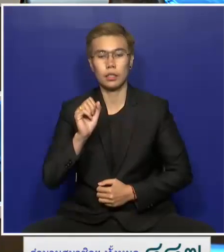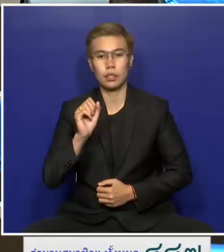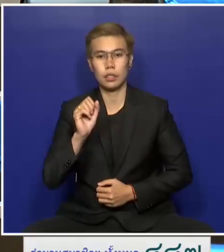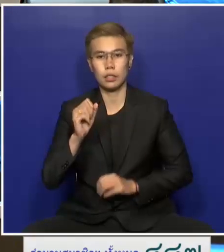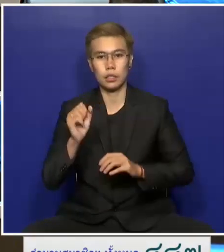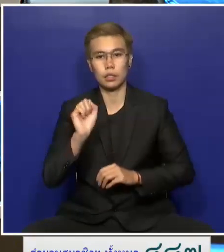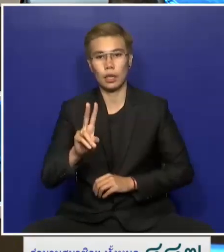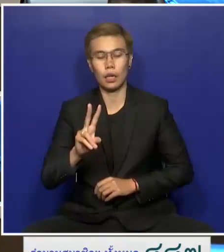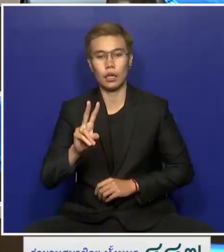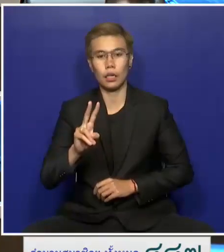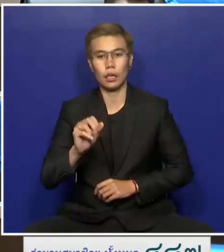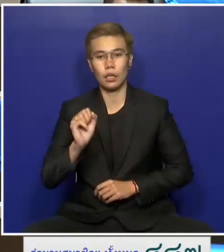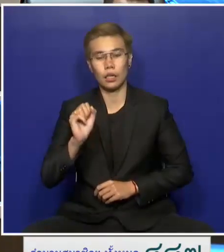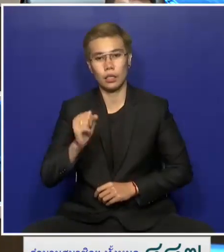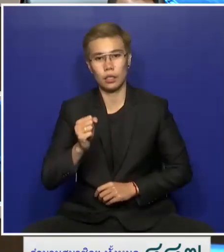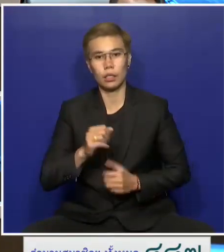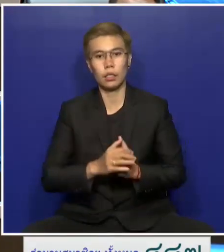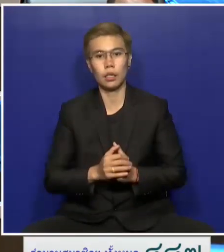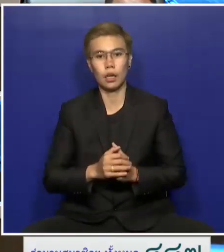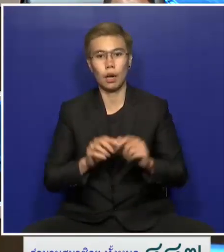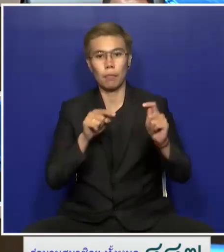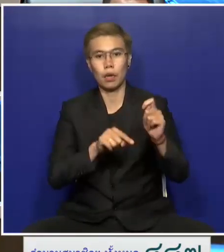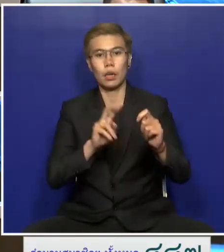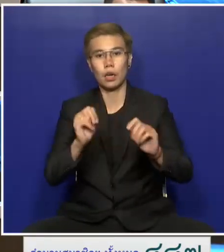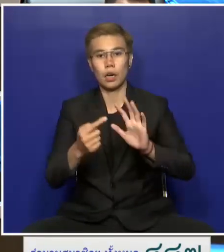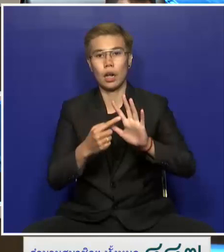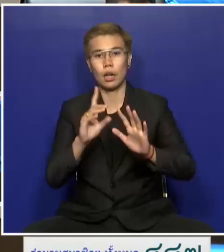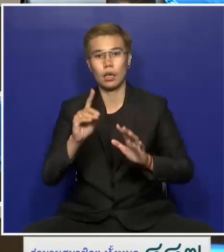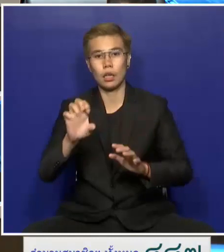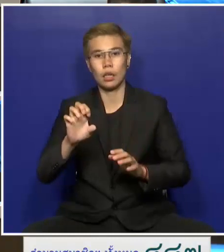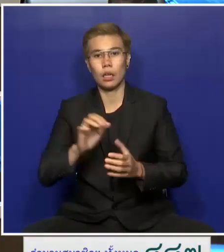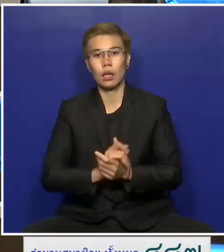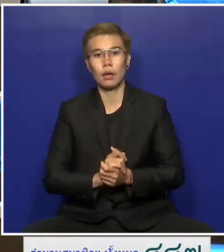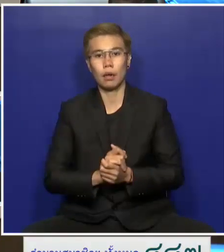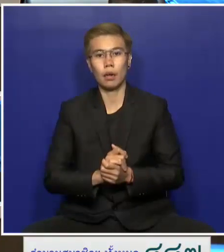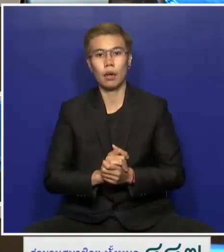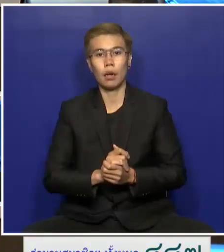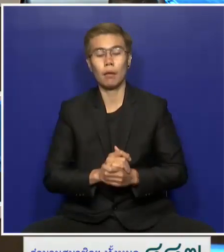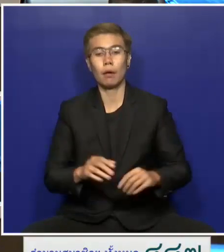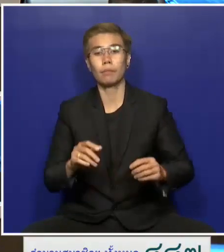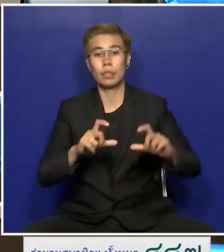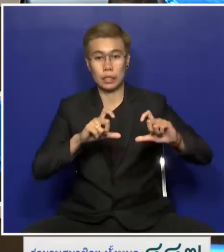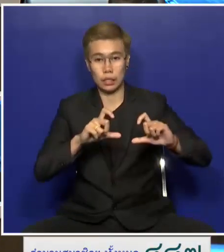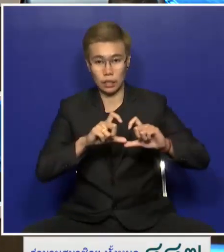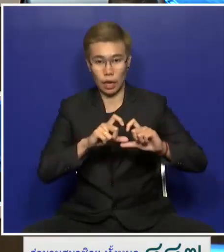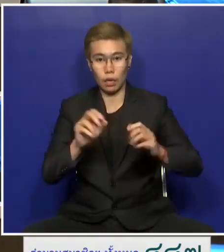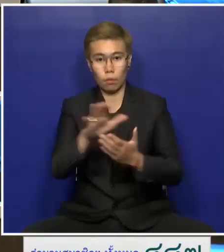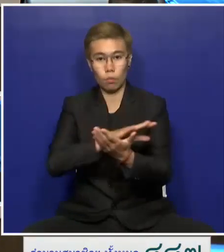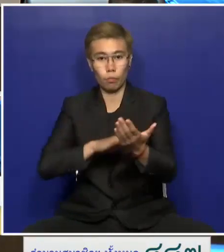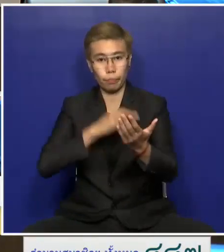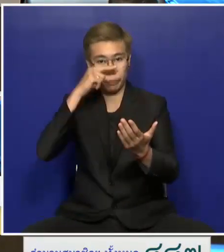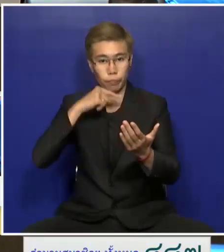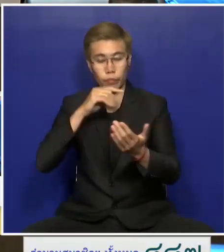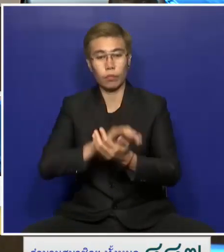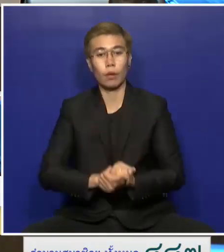ราจีนบุรีเขต3กบินบุรีอำเภอนาดีพรรคภูมิใจไทยครับวันนี้กับผมมีเรื่องที่ปรึกษาหารือโดยได้รับคำร้องเ